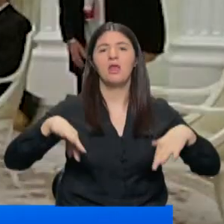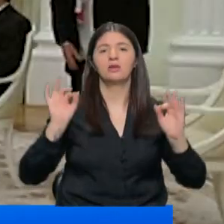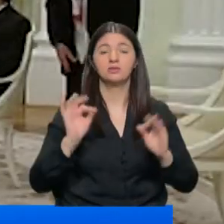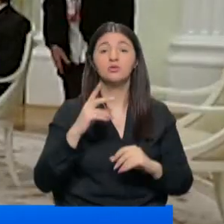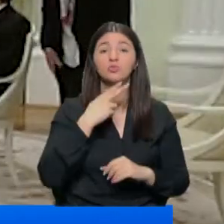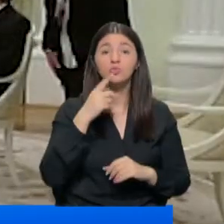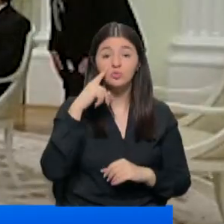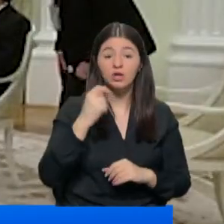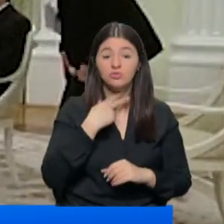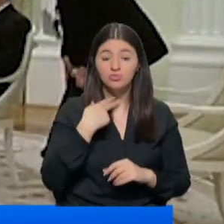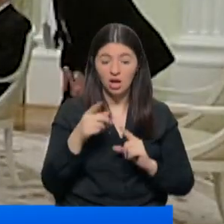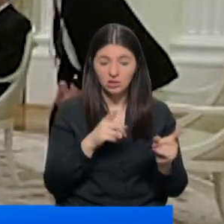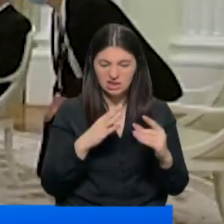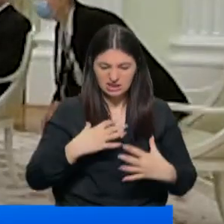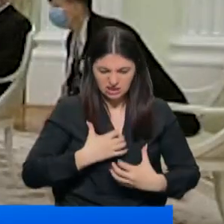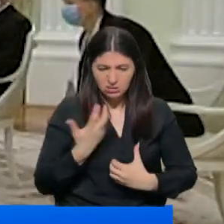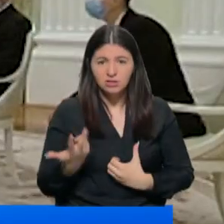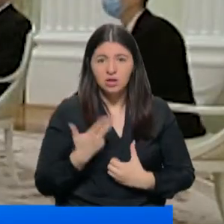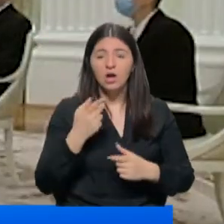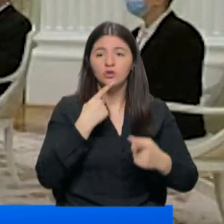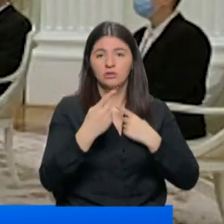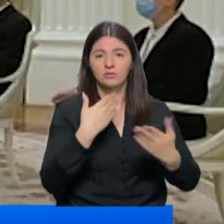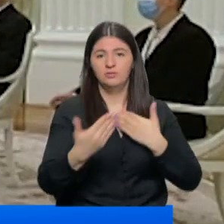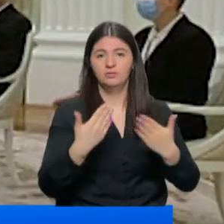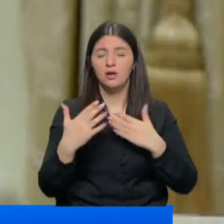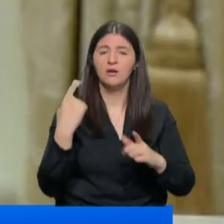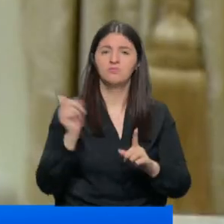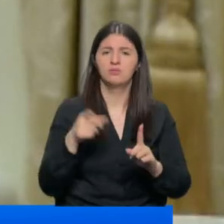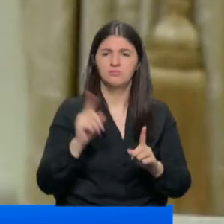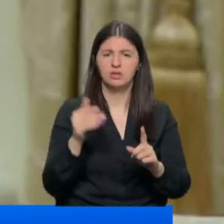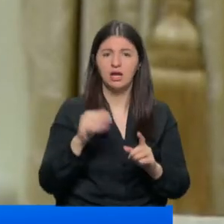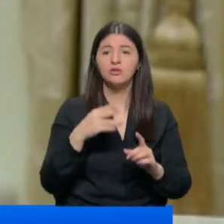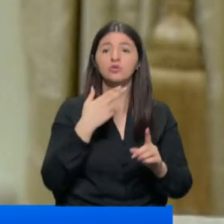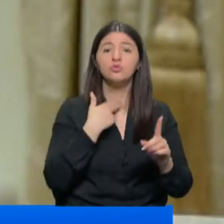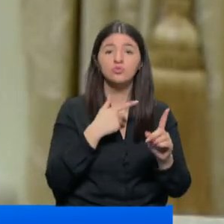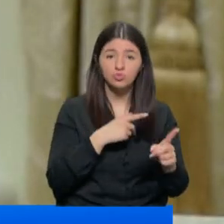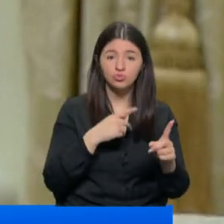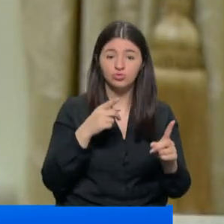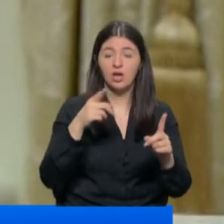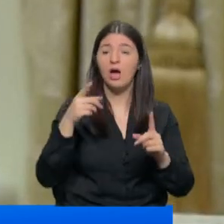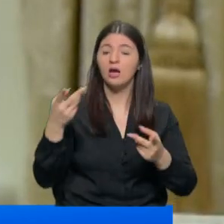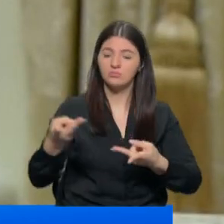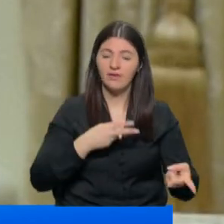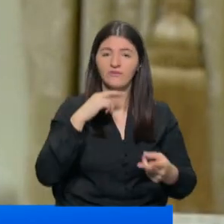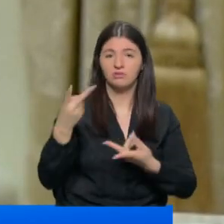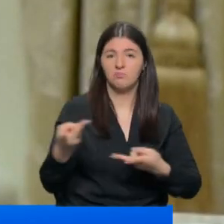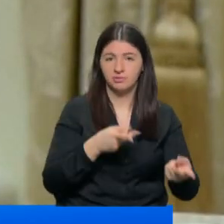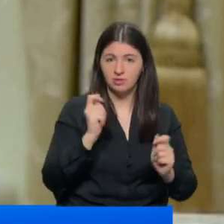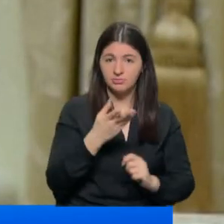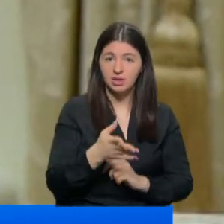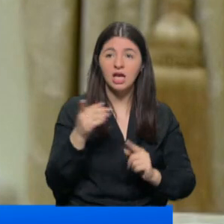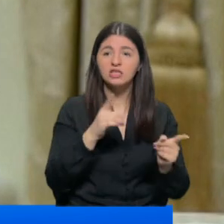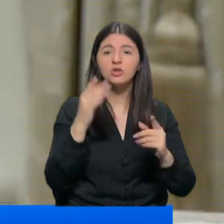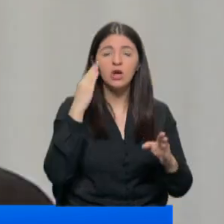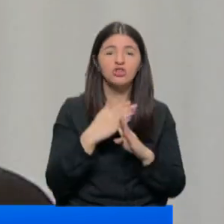ukrayna-rusya altında gerilim hat safhada iken diplomatik temaslarda peşi sıra geldi butil makrolu kreminin zararları ikilinin arasında